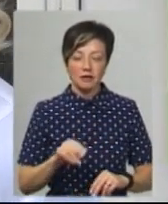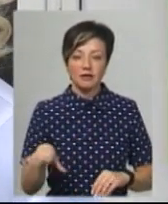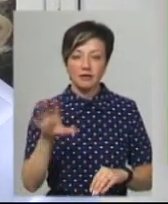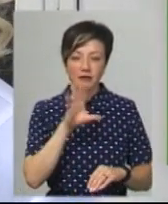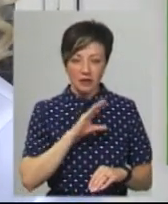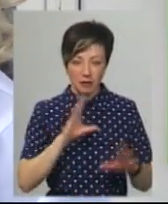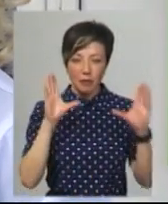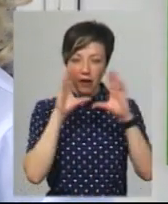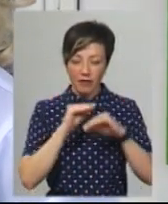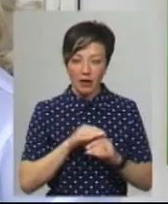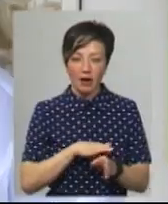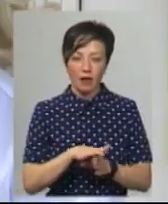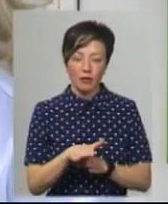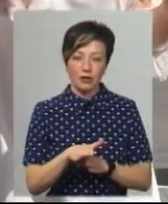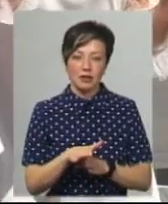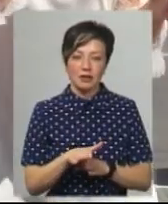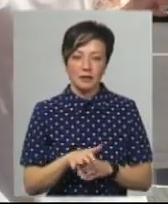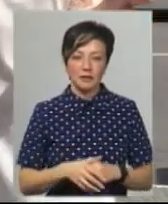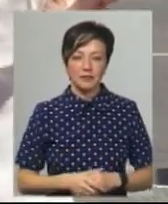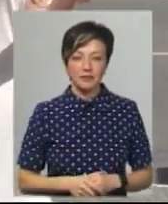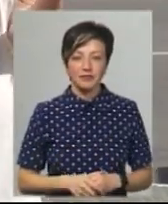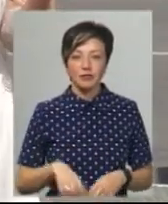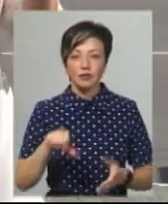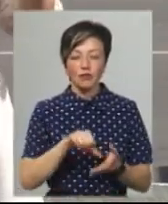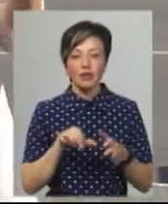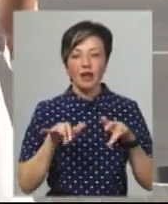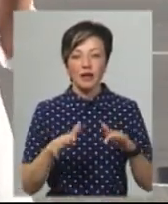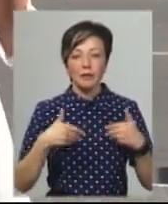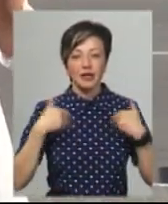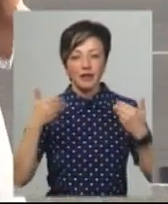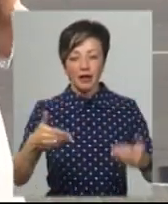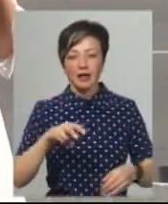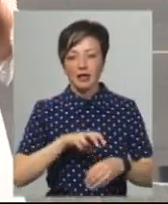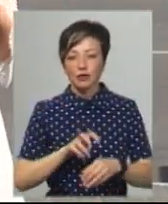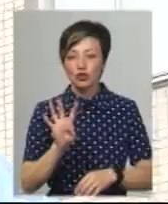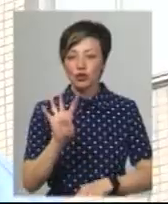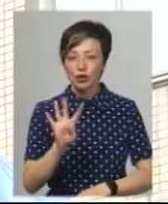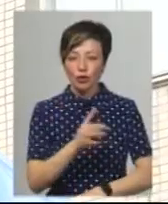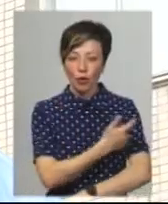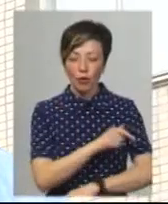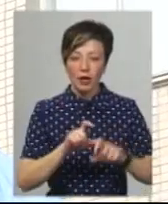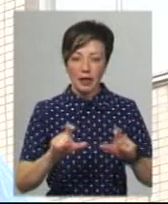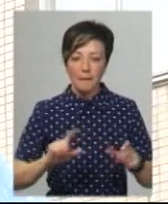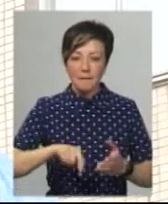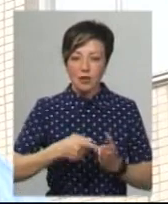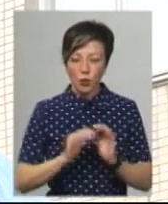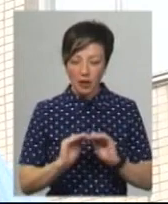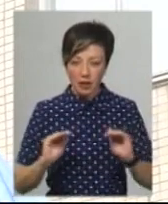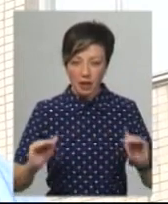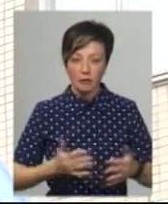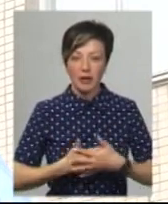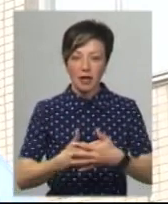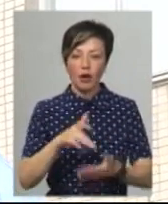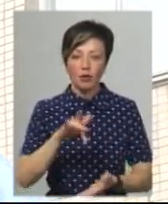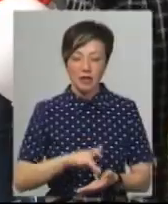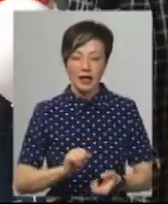ми справляємось і справились. Учасники акції привітали лікарів 4 поліклінік, дитячої міської лікарні, перинатального